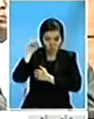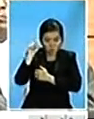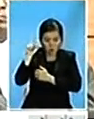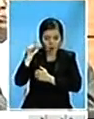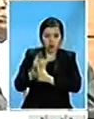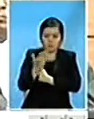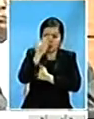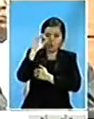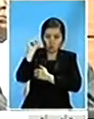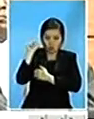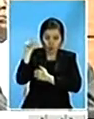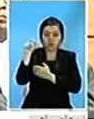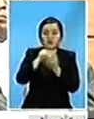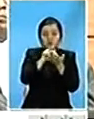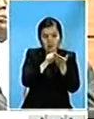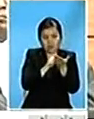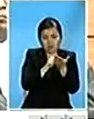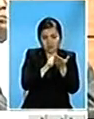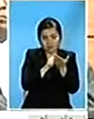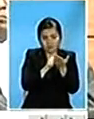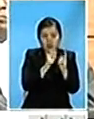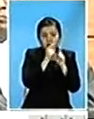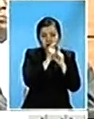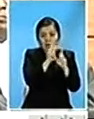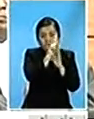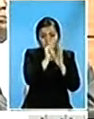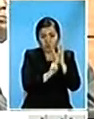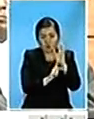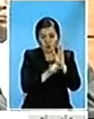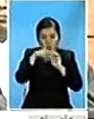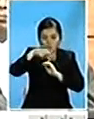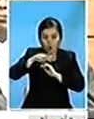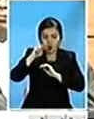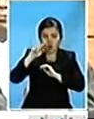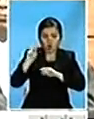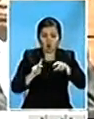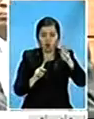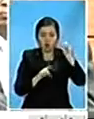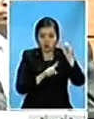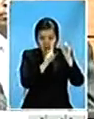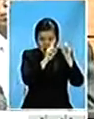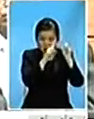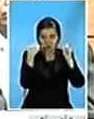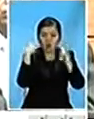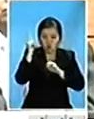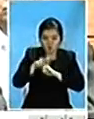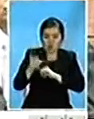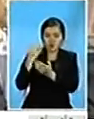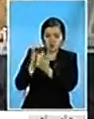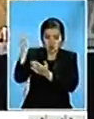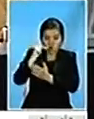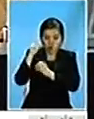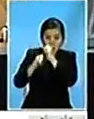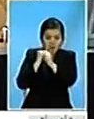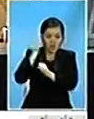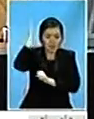ทันทีดังนั้นก็ดึงเขียนไว้ในหนึ่งมาตราในตัวพระราชกำหนดว่าจะต้องกู้ยืมเงินส่วนนี้ภายในกลางปีหน้า ผมไม่อ